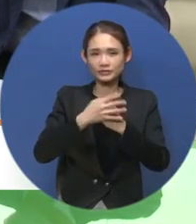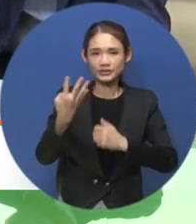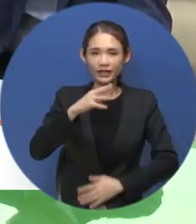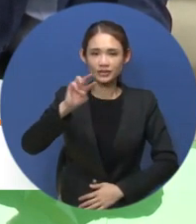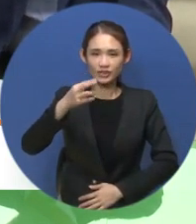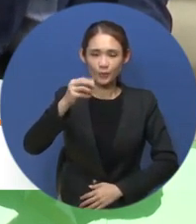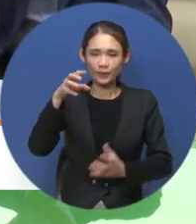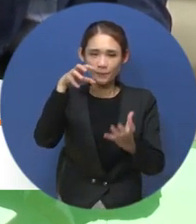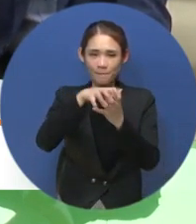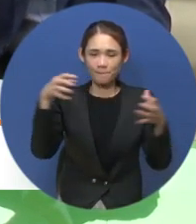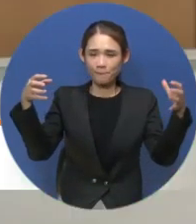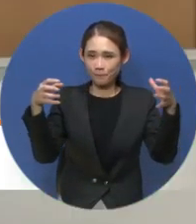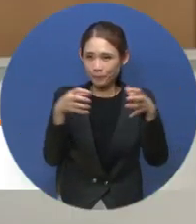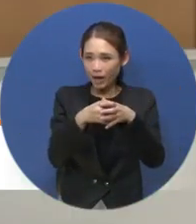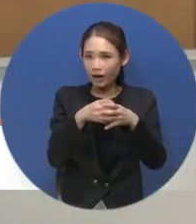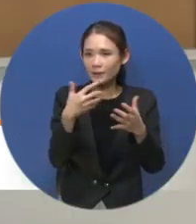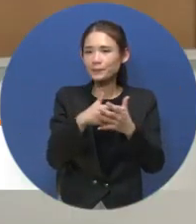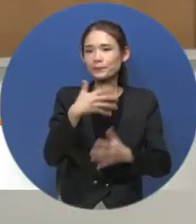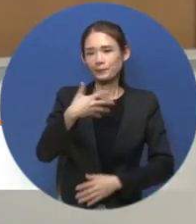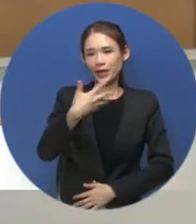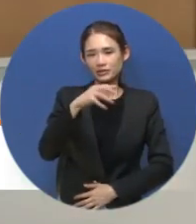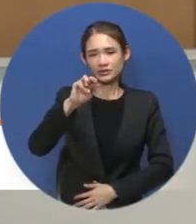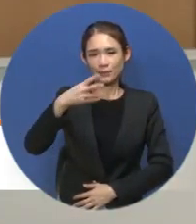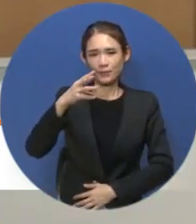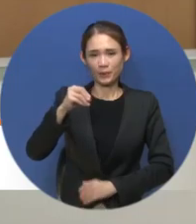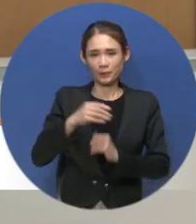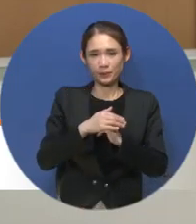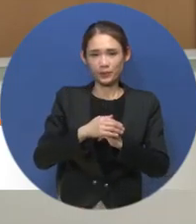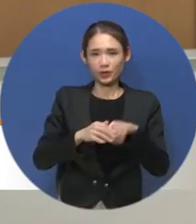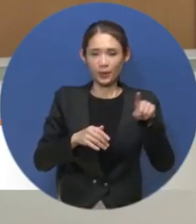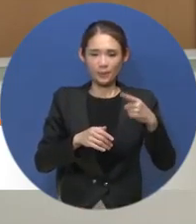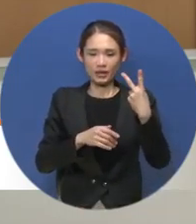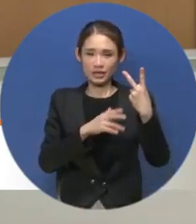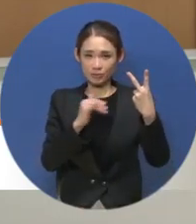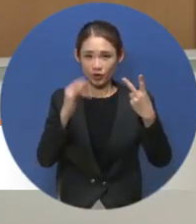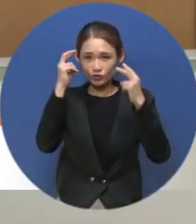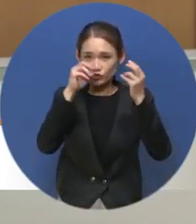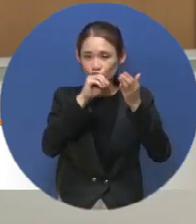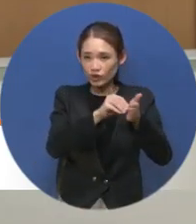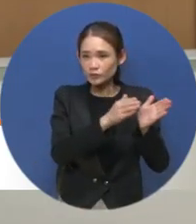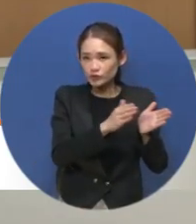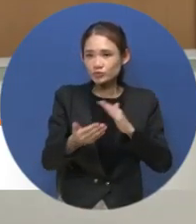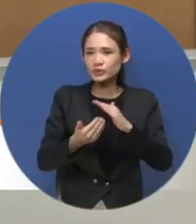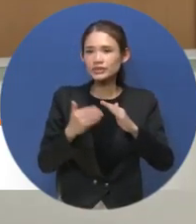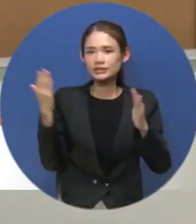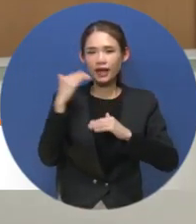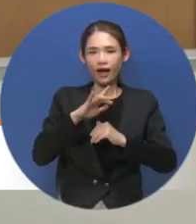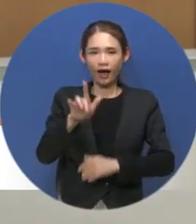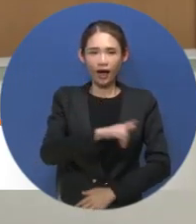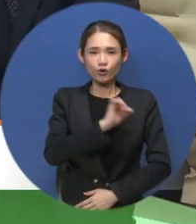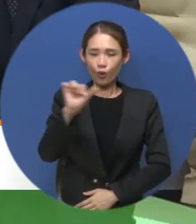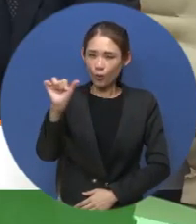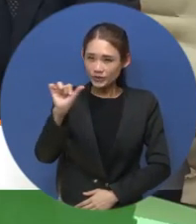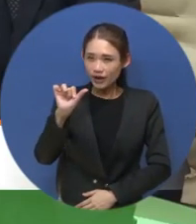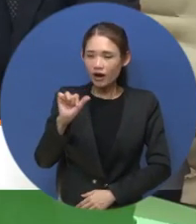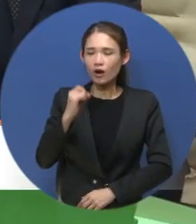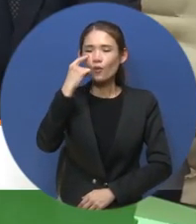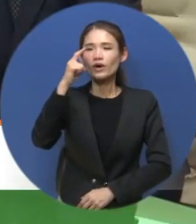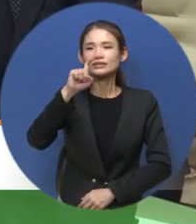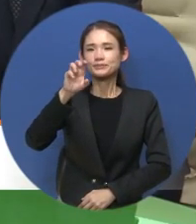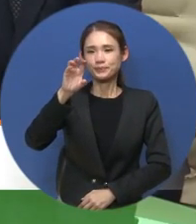함께 조성한 4천만 원의 지정기탁금을 권오봉 여수시장에게 전달했기 때문입니다. 특히